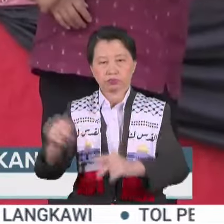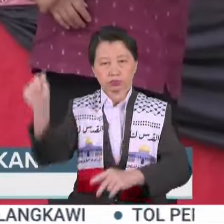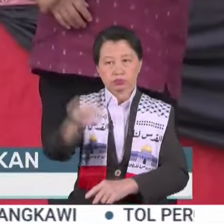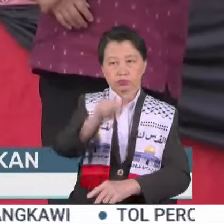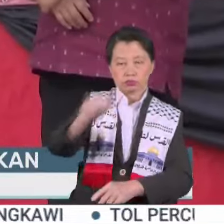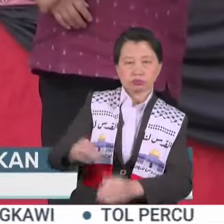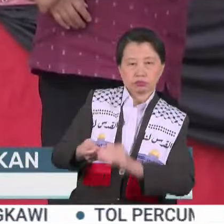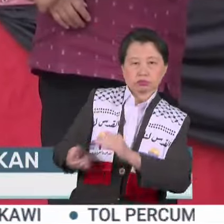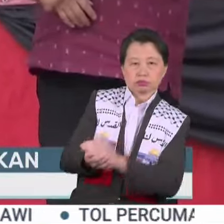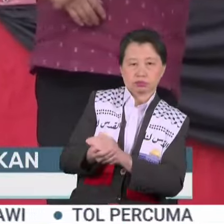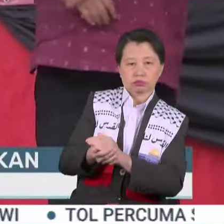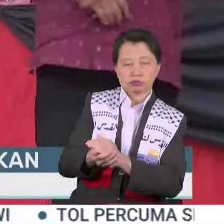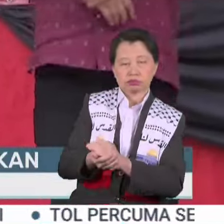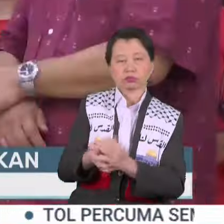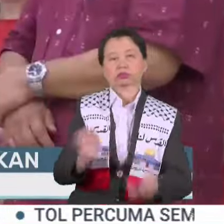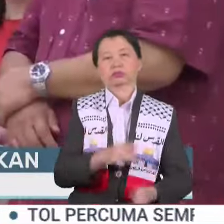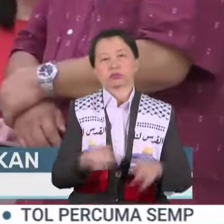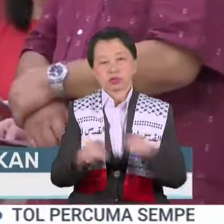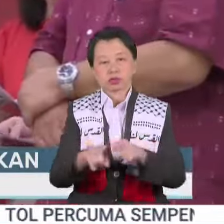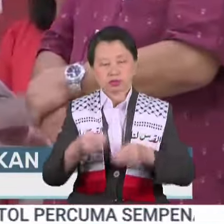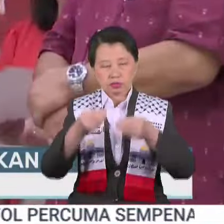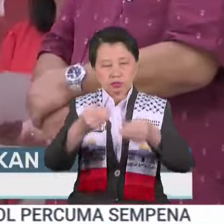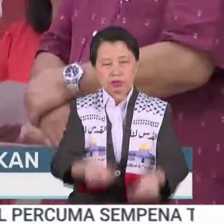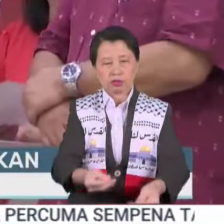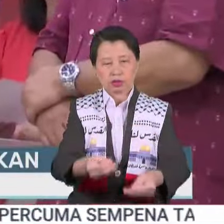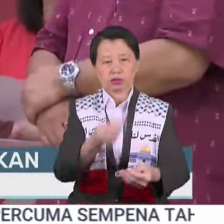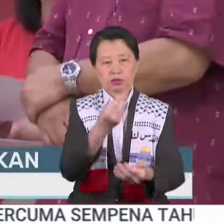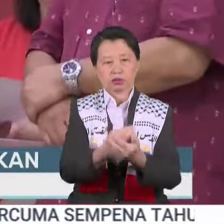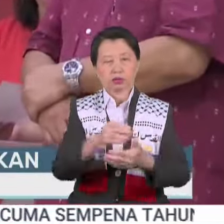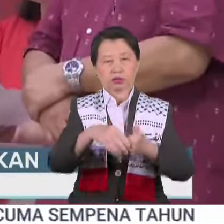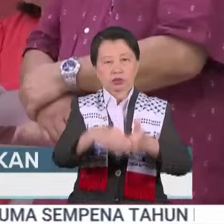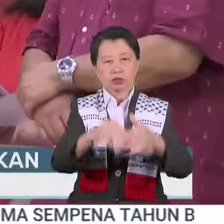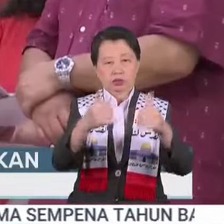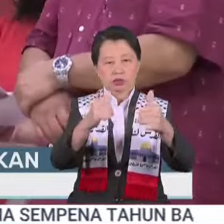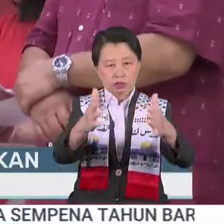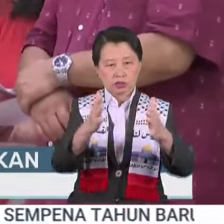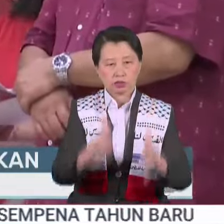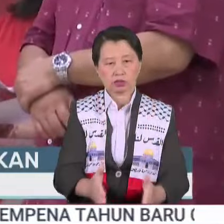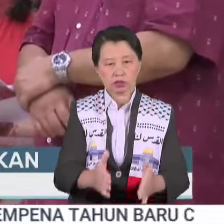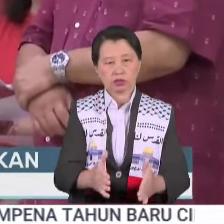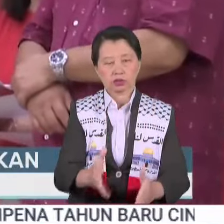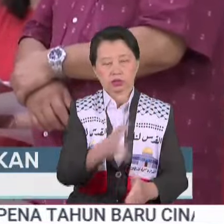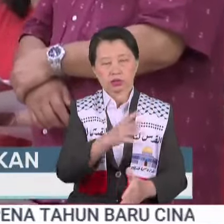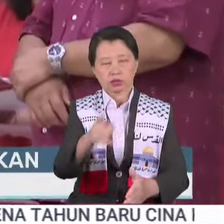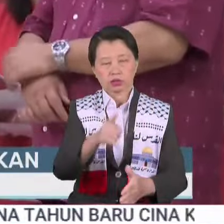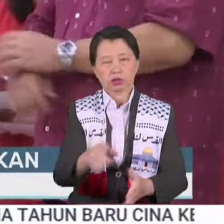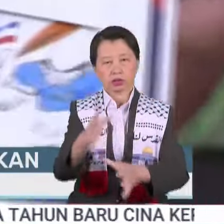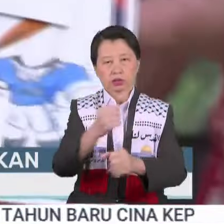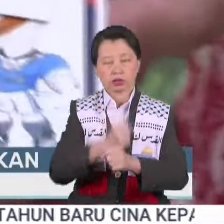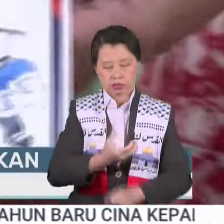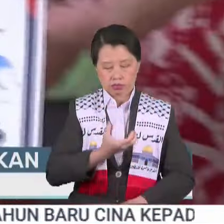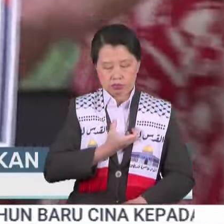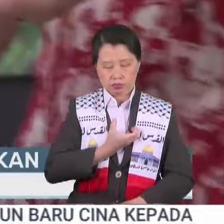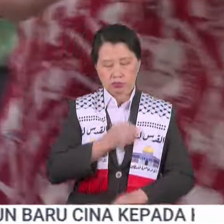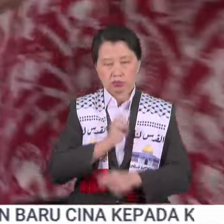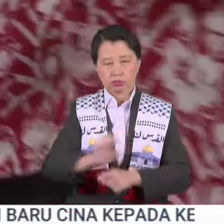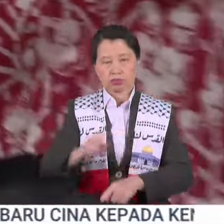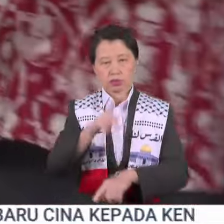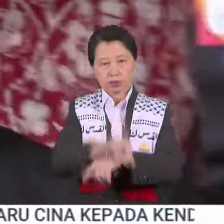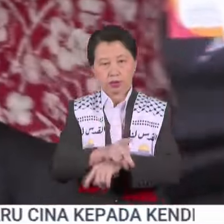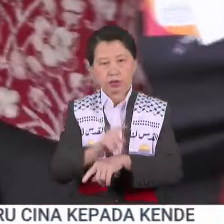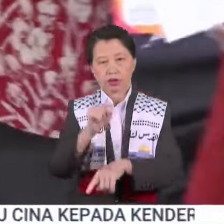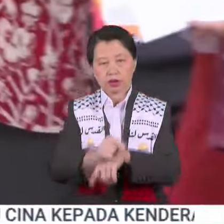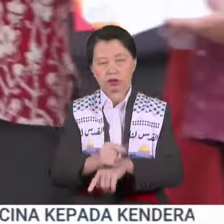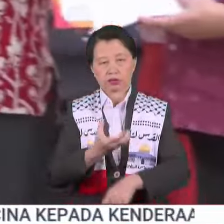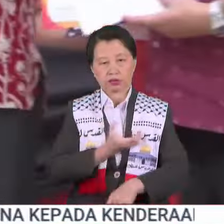rasuah organisasi. Turut disampaikan insentif kepada atlet daerah Kuala Penuh yang menyumbang pingat emas, perak dan